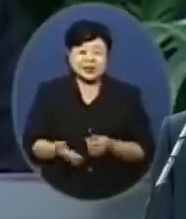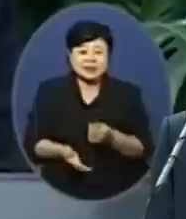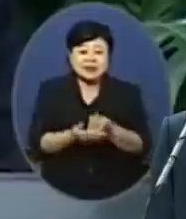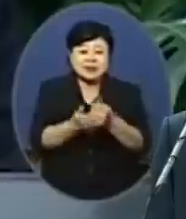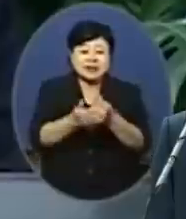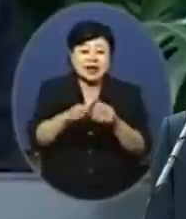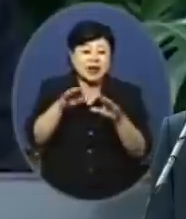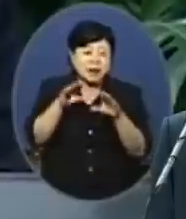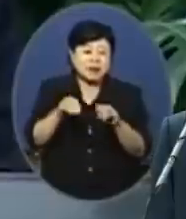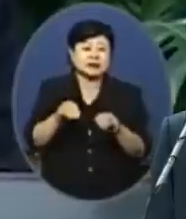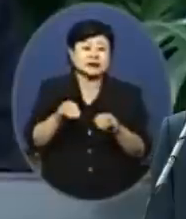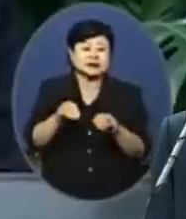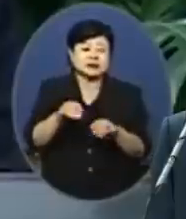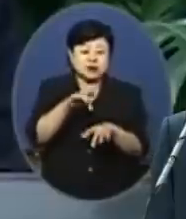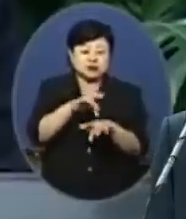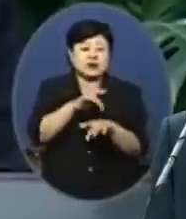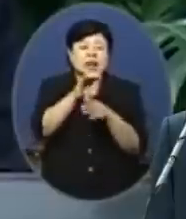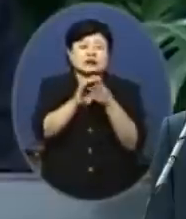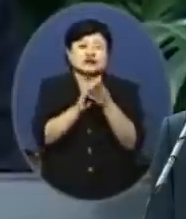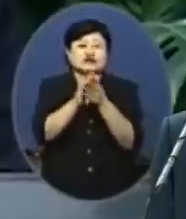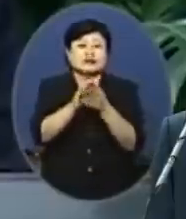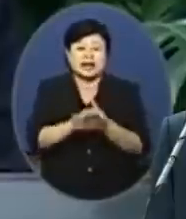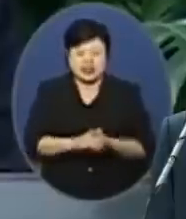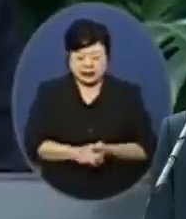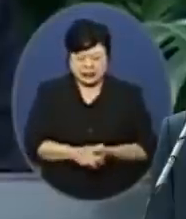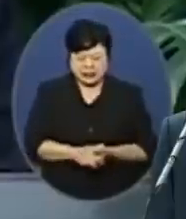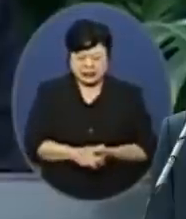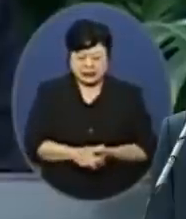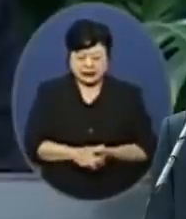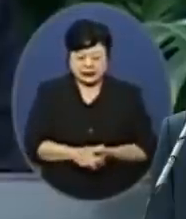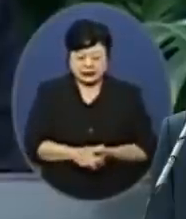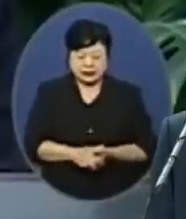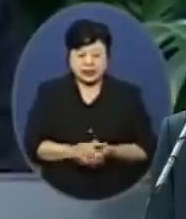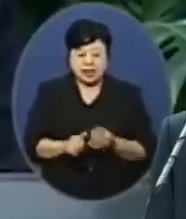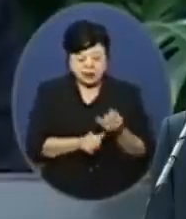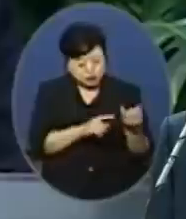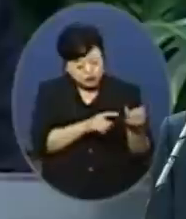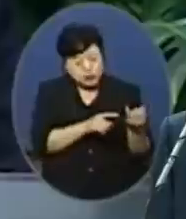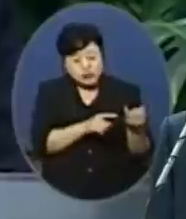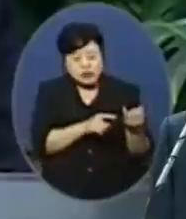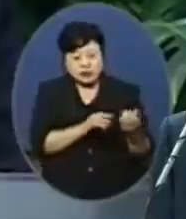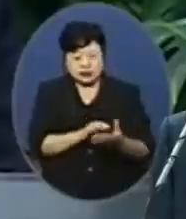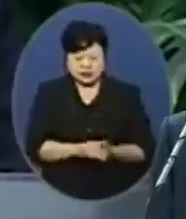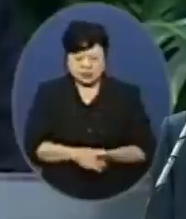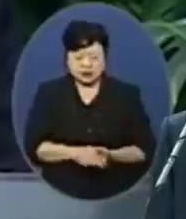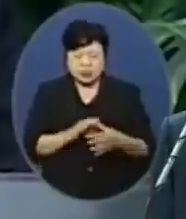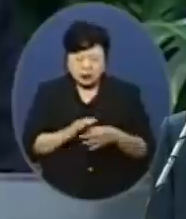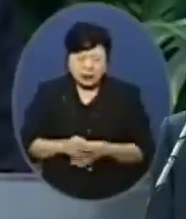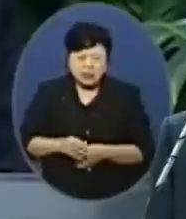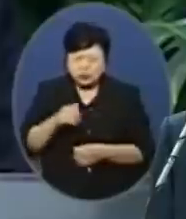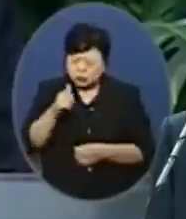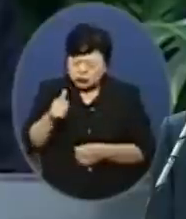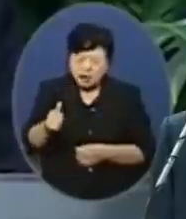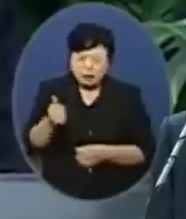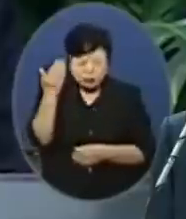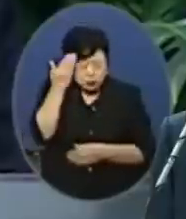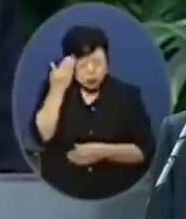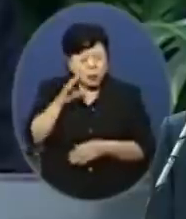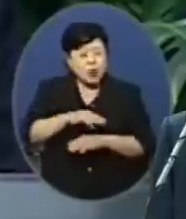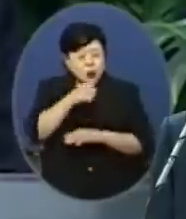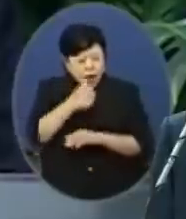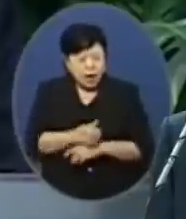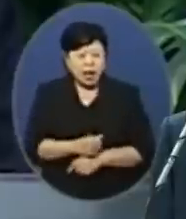말고 만년에 우상을 섬긴 것은 그 마누라들이 차례로 남편인 솔로몬에게